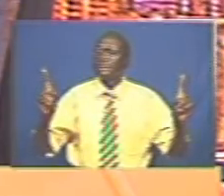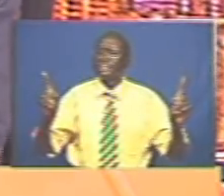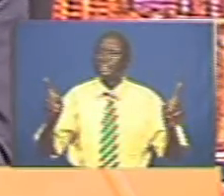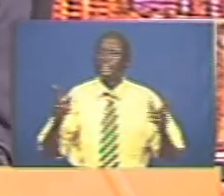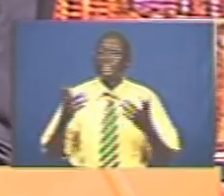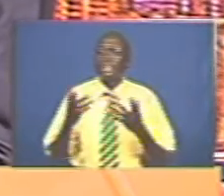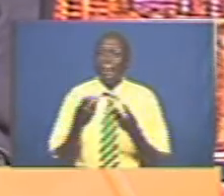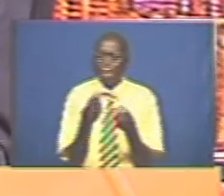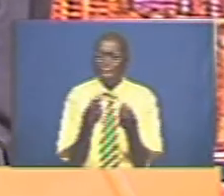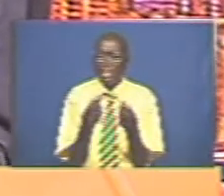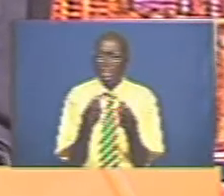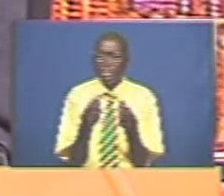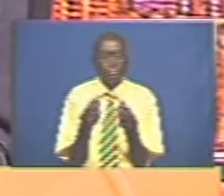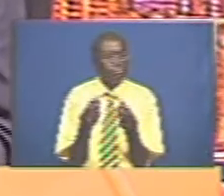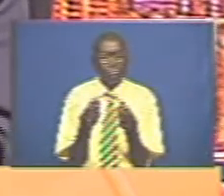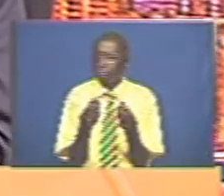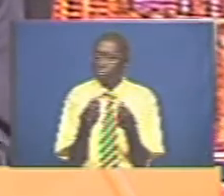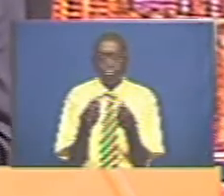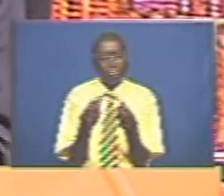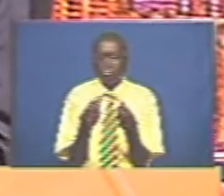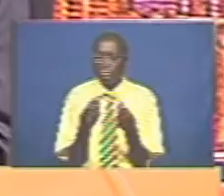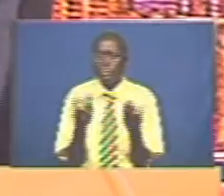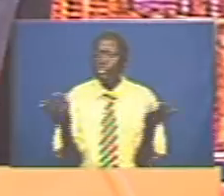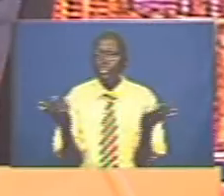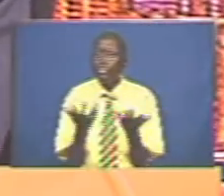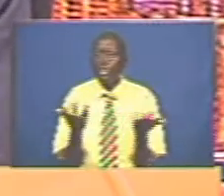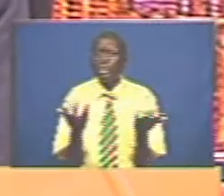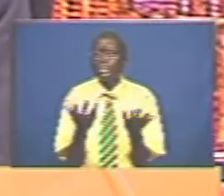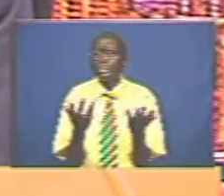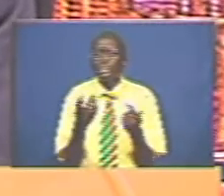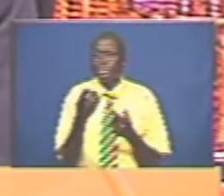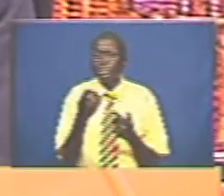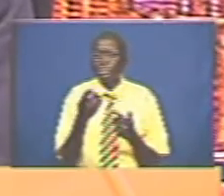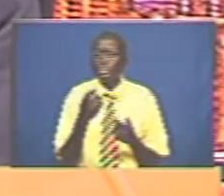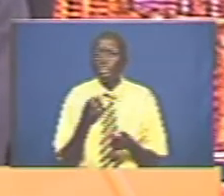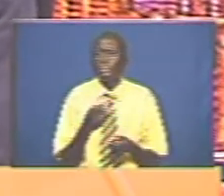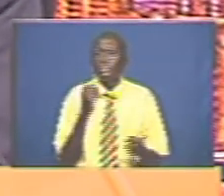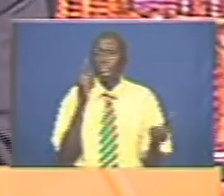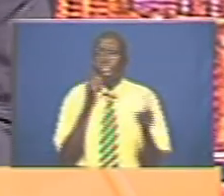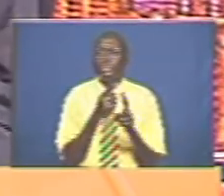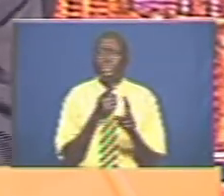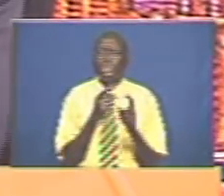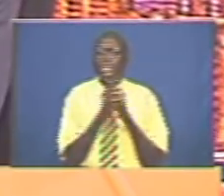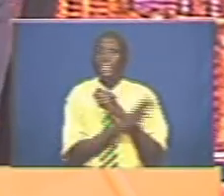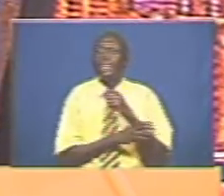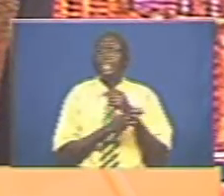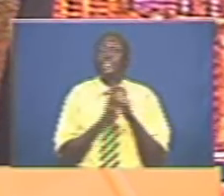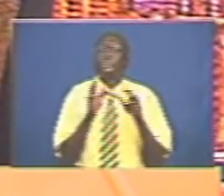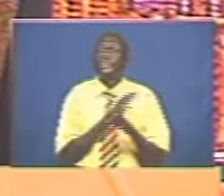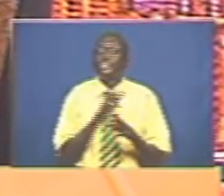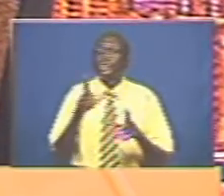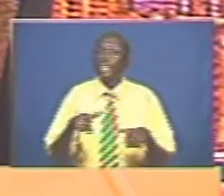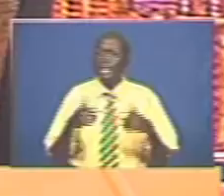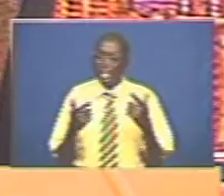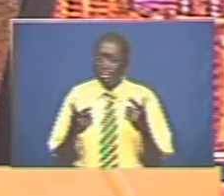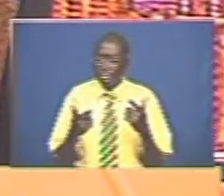upate pesa ama nini, mafanikio ni kufanya kile kitu ambacho wewe unakipenda. Ni kweli. Country music ni maisha yako, sio? Ni